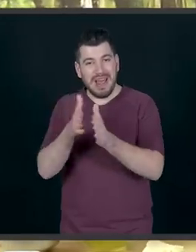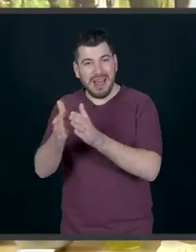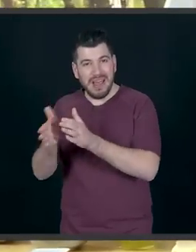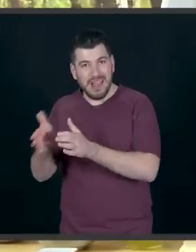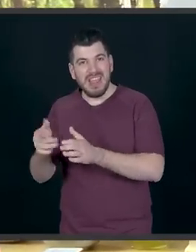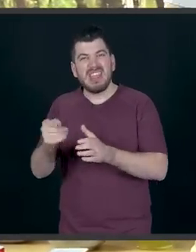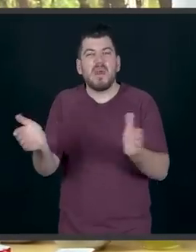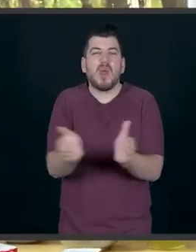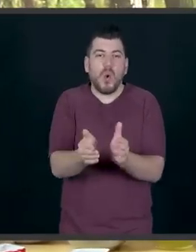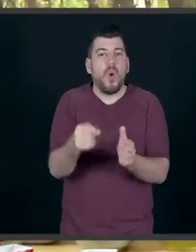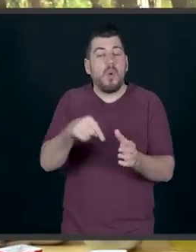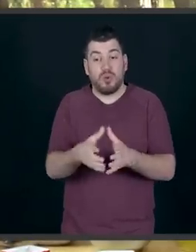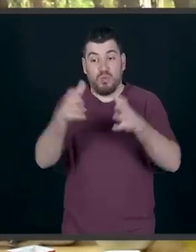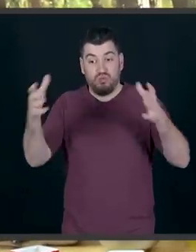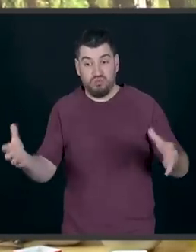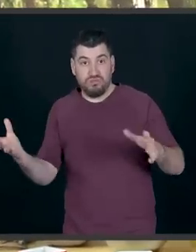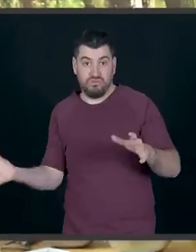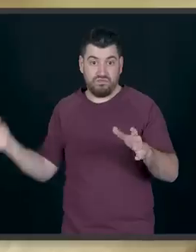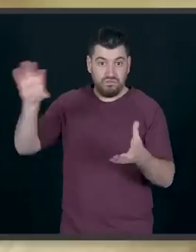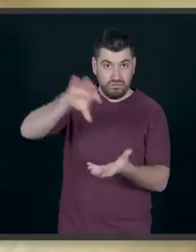αυτό. Οπότε θα αδειάσω σε ένα μεγαλύτερο μπολ